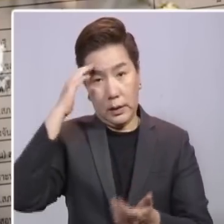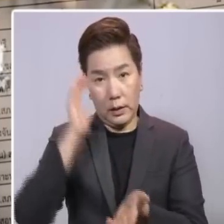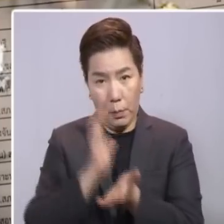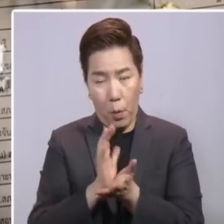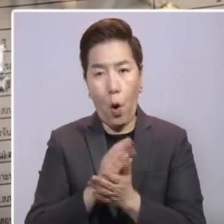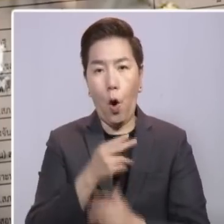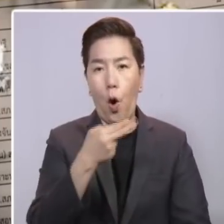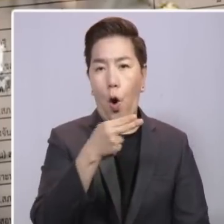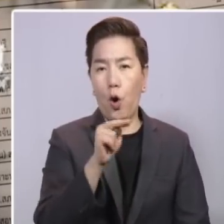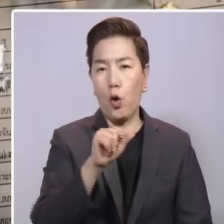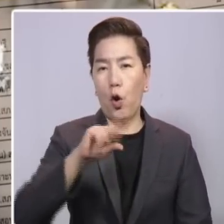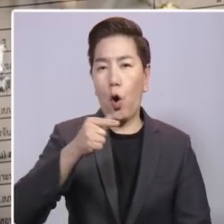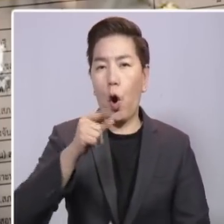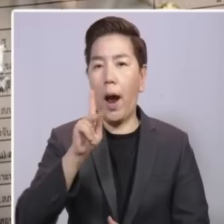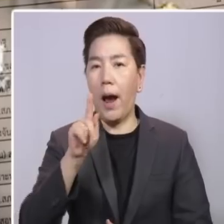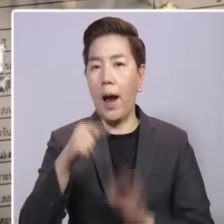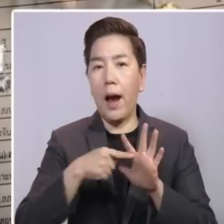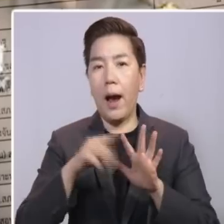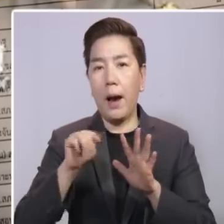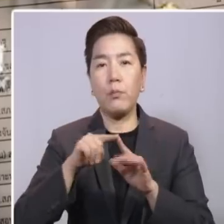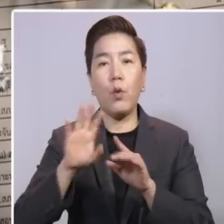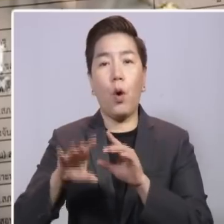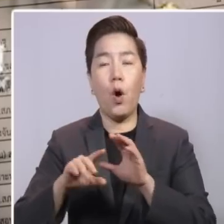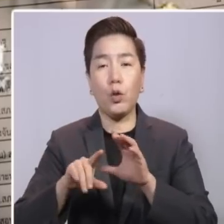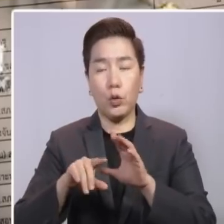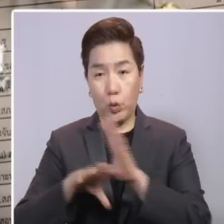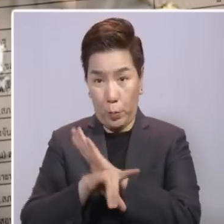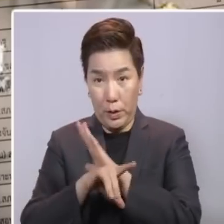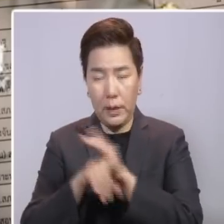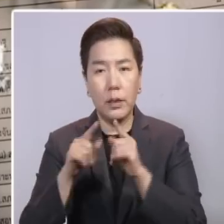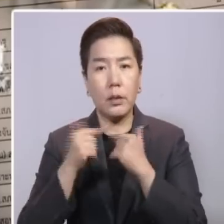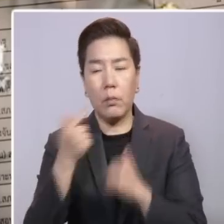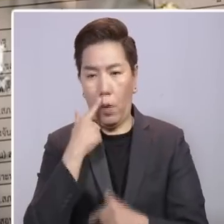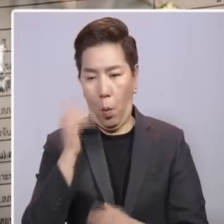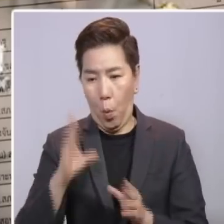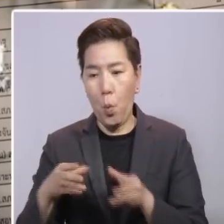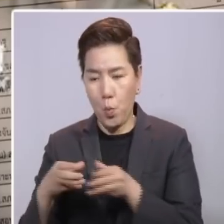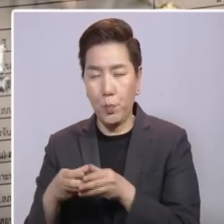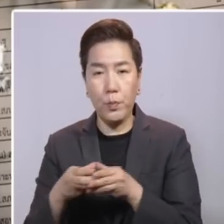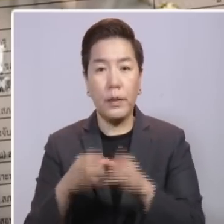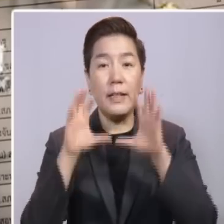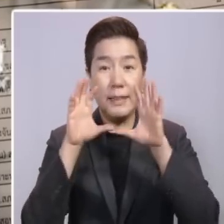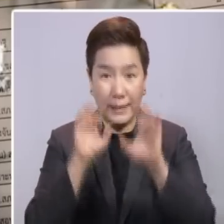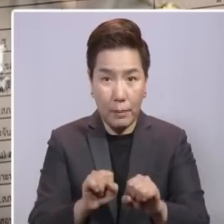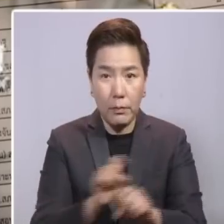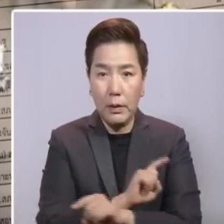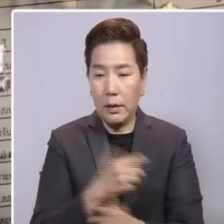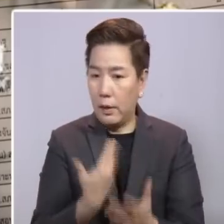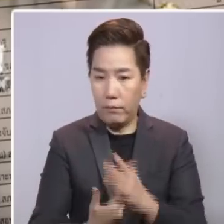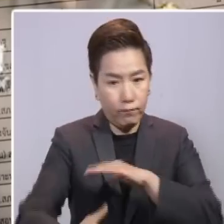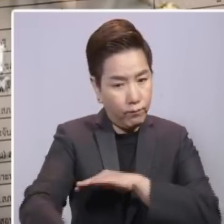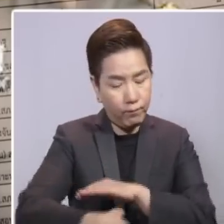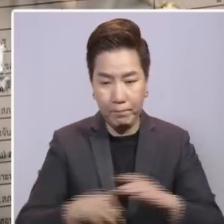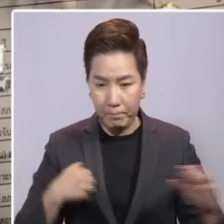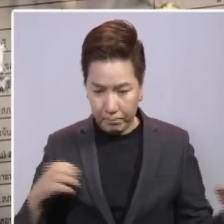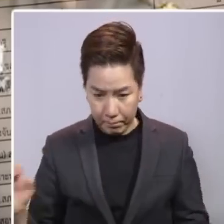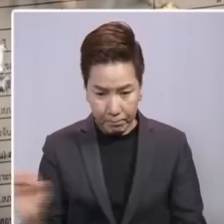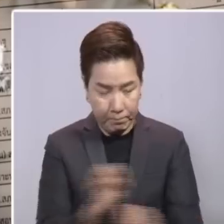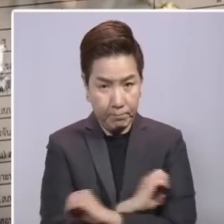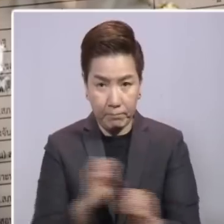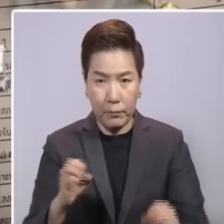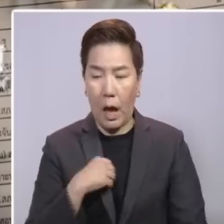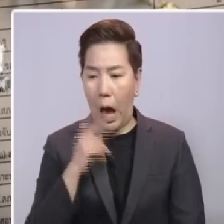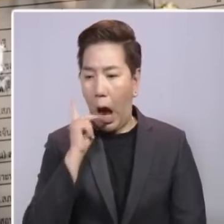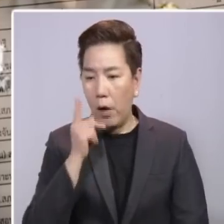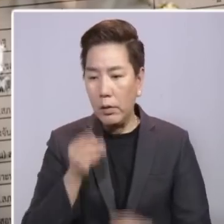นองขามอยู่ที่ชลบุรีก็ยอมรับว่าเป็นหนึ่งในชุดที่ไปจับกุมนะครับแต่ยืนยันว่าไม่ได้ตบทรัพย์รายละเอียดขอไม่ชี้แจงกับนักข่